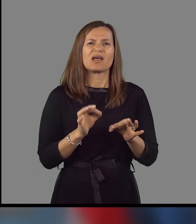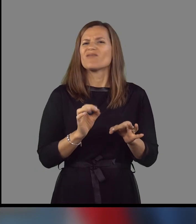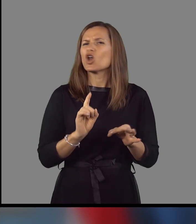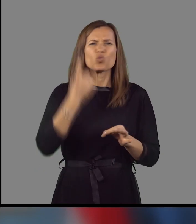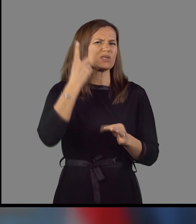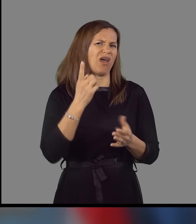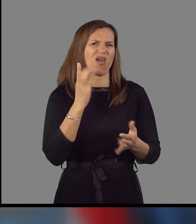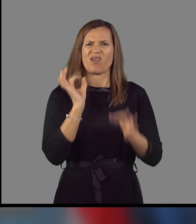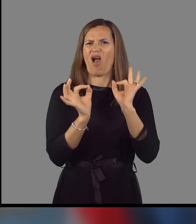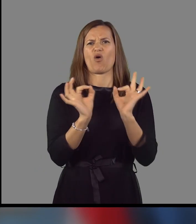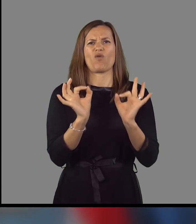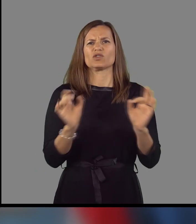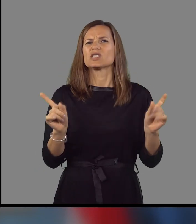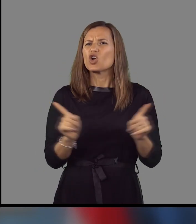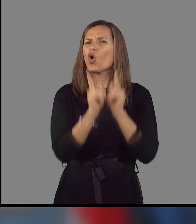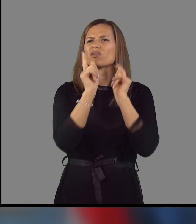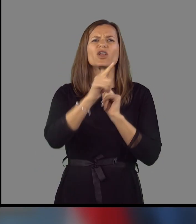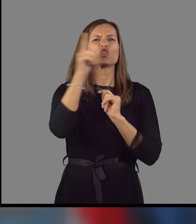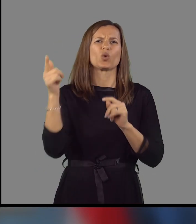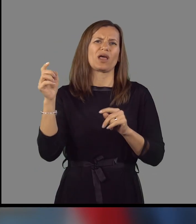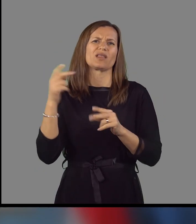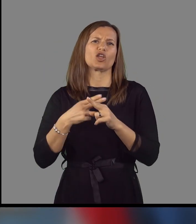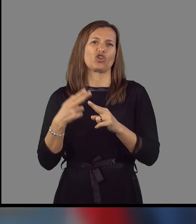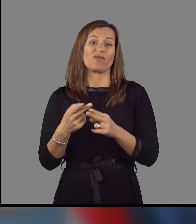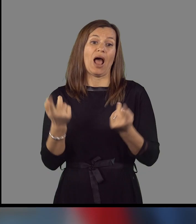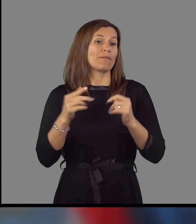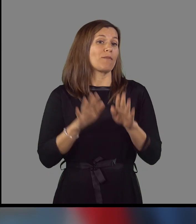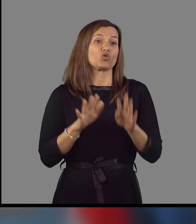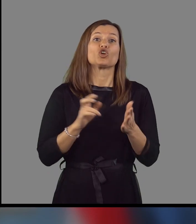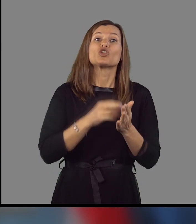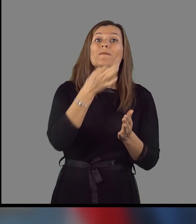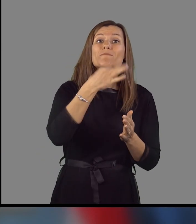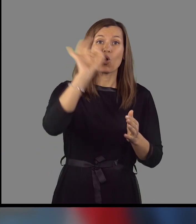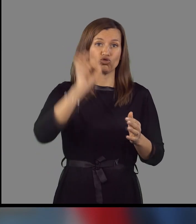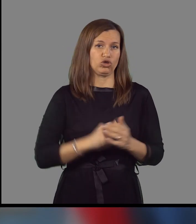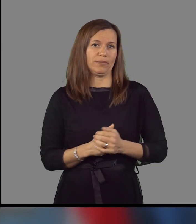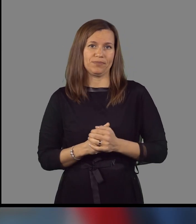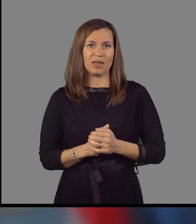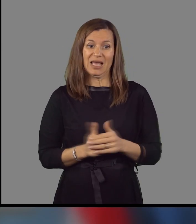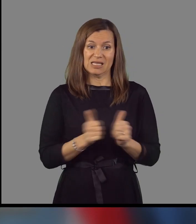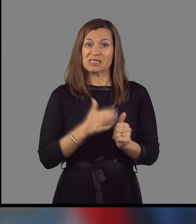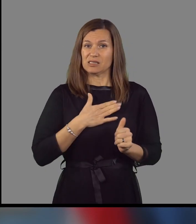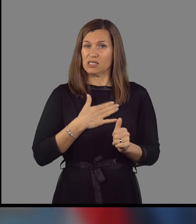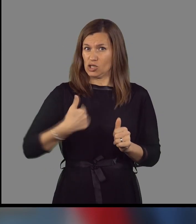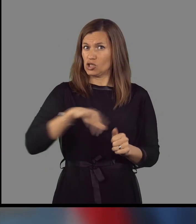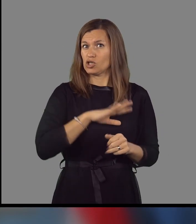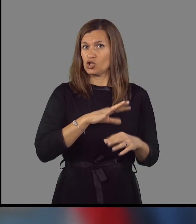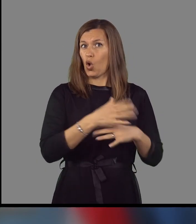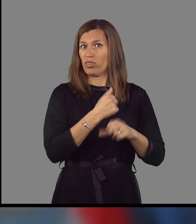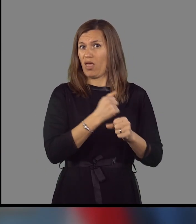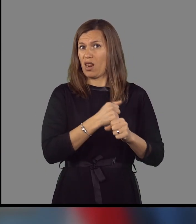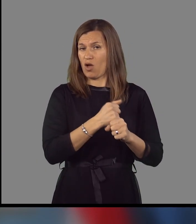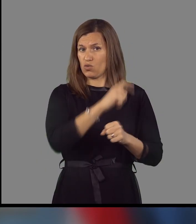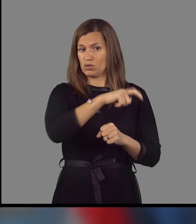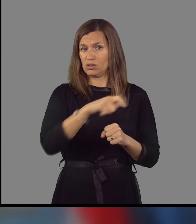vrhunske kakovosti kot v katerikoli drugi evropski državi, če ne boljši. Lahko rečem, da smo s svojimi sodelavci takoj,